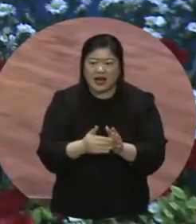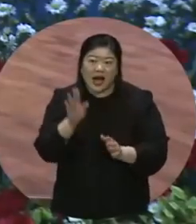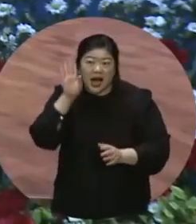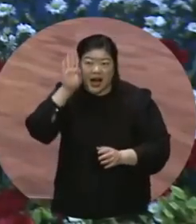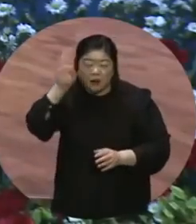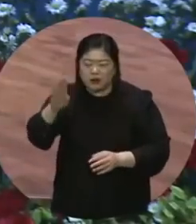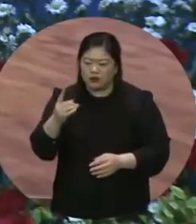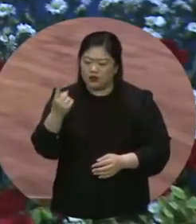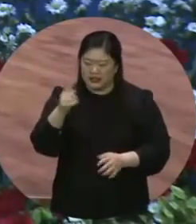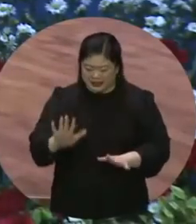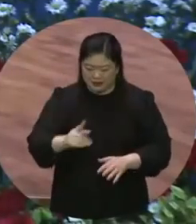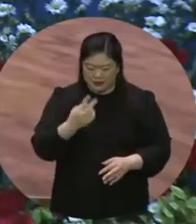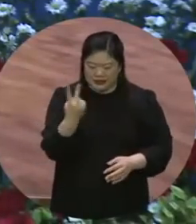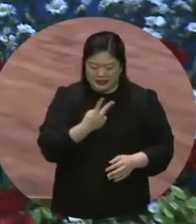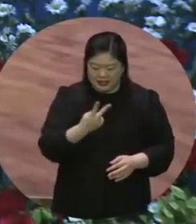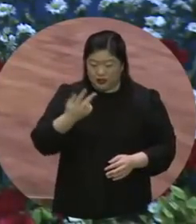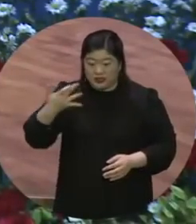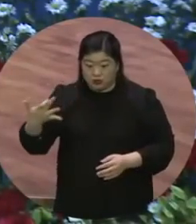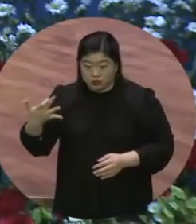100년 후면 거의 다 죽어요.